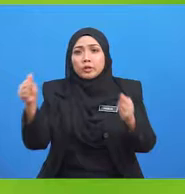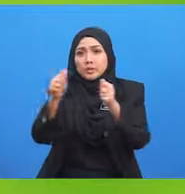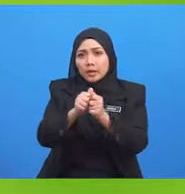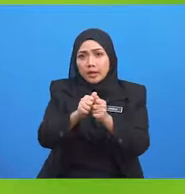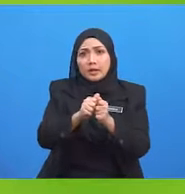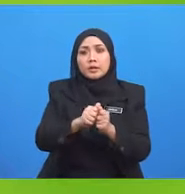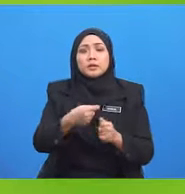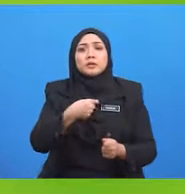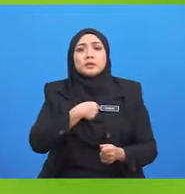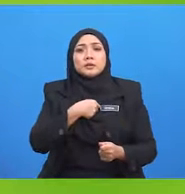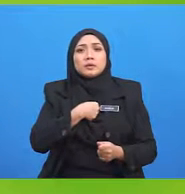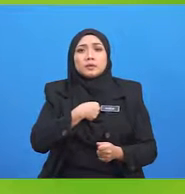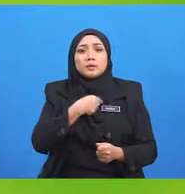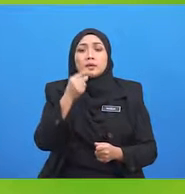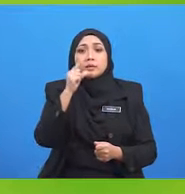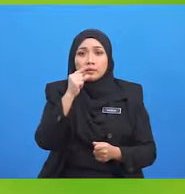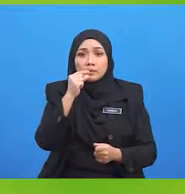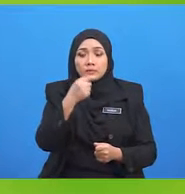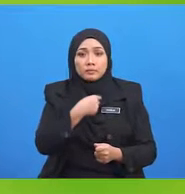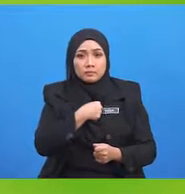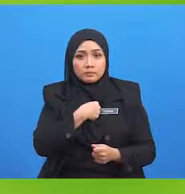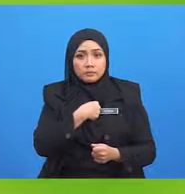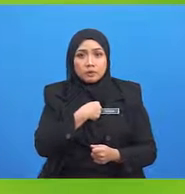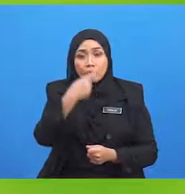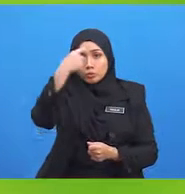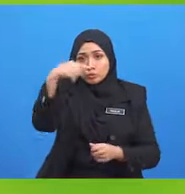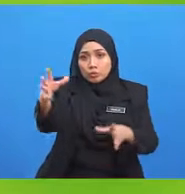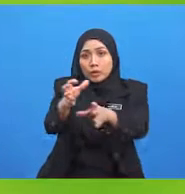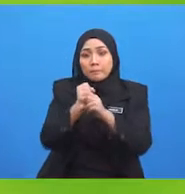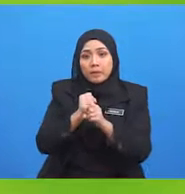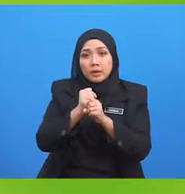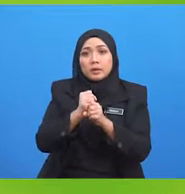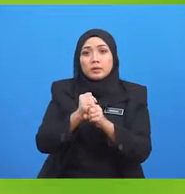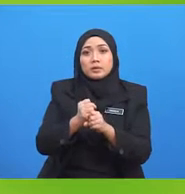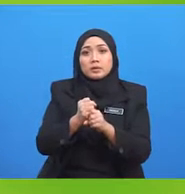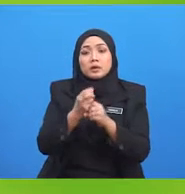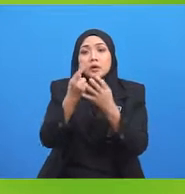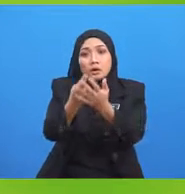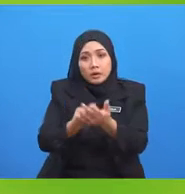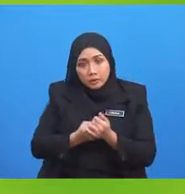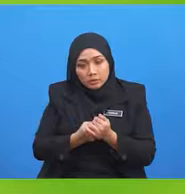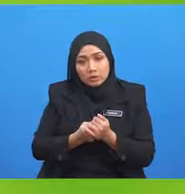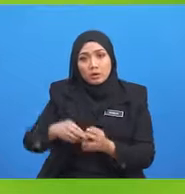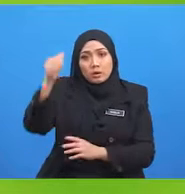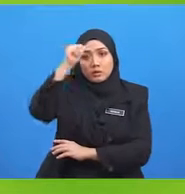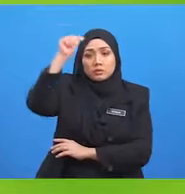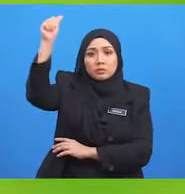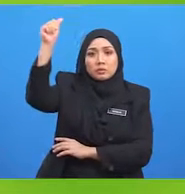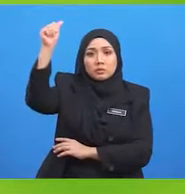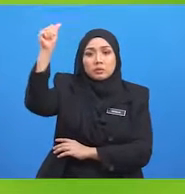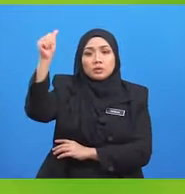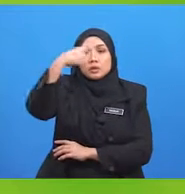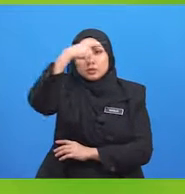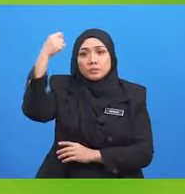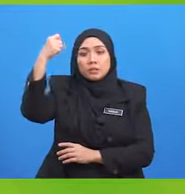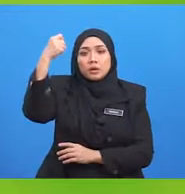untuk mendapatkan keredaan Allah Subhanahu wa taala. Kerana ianya adalah harta yang sangat